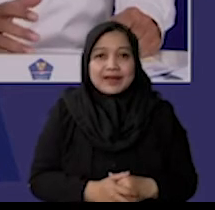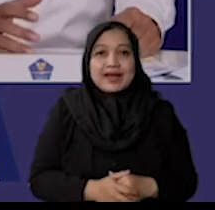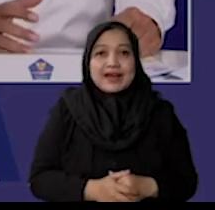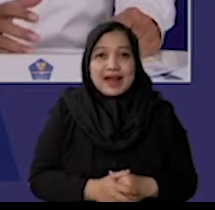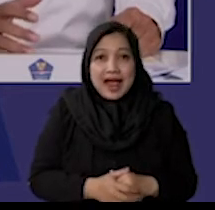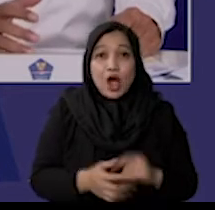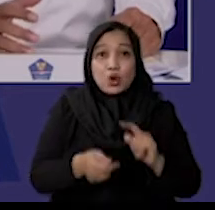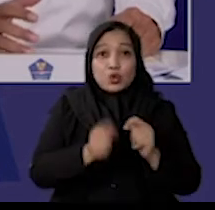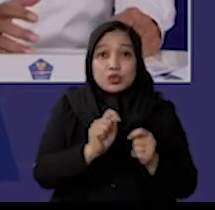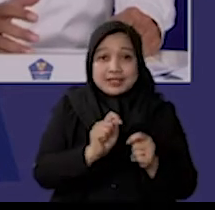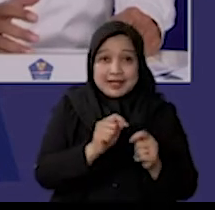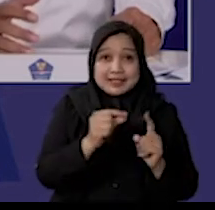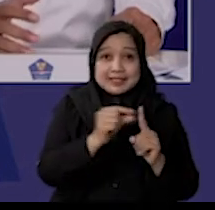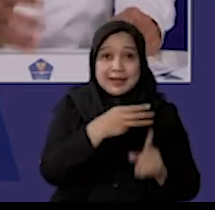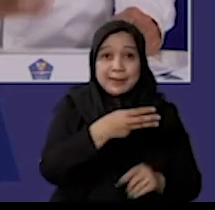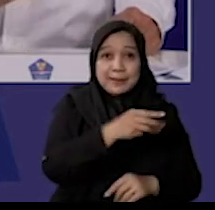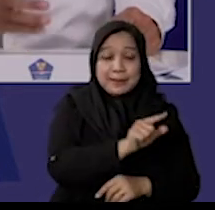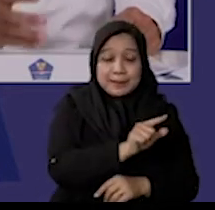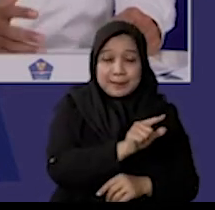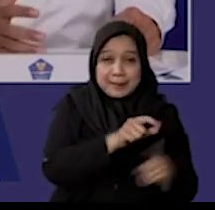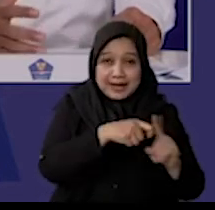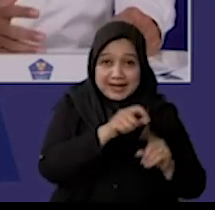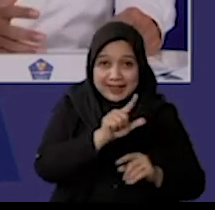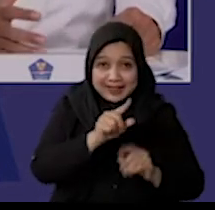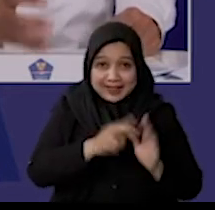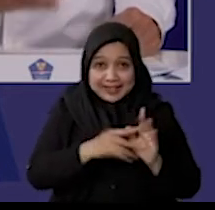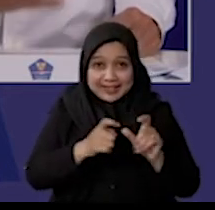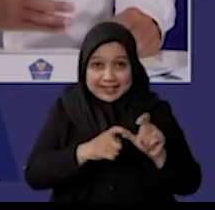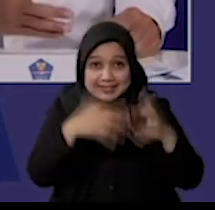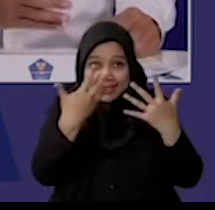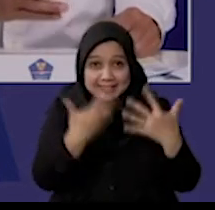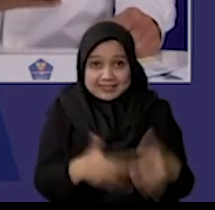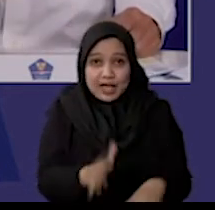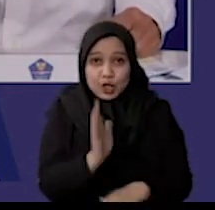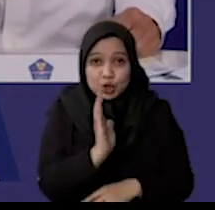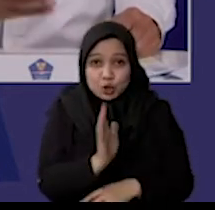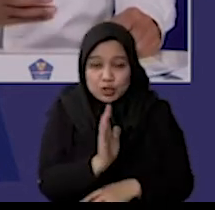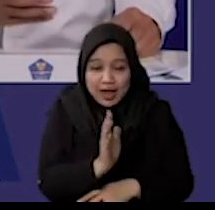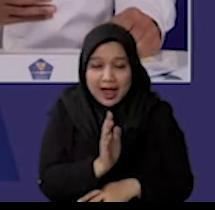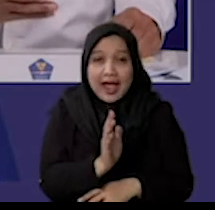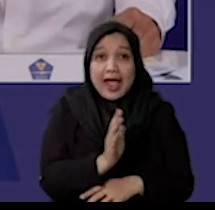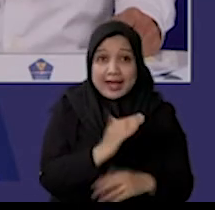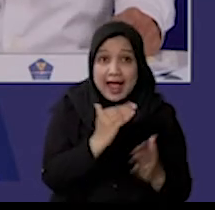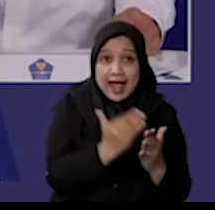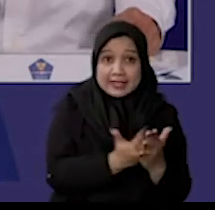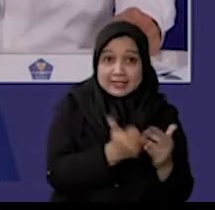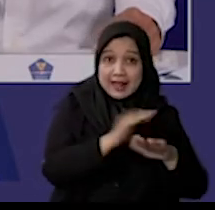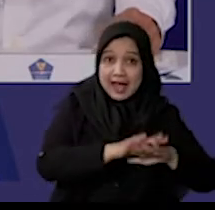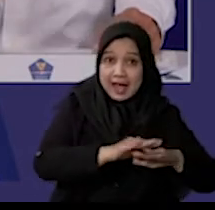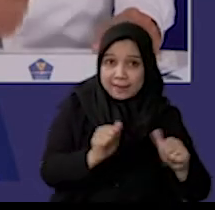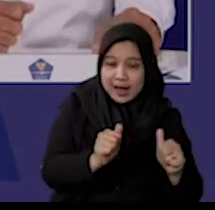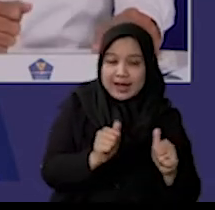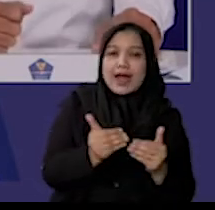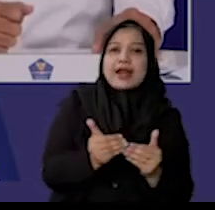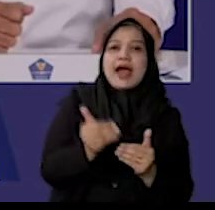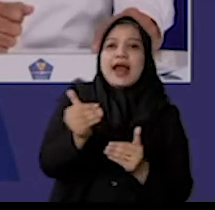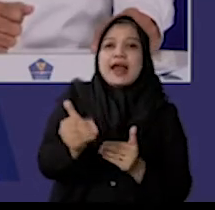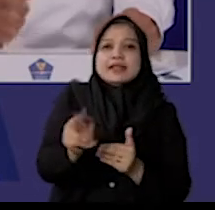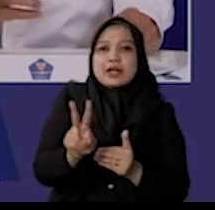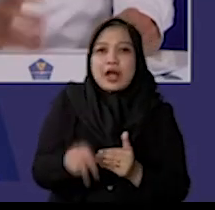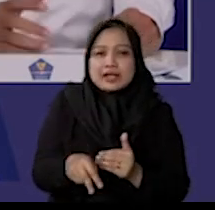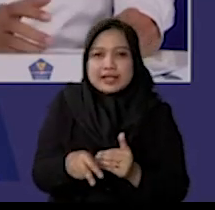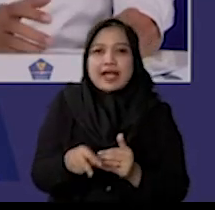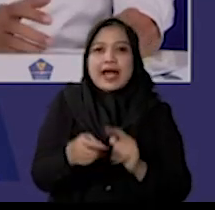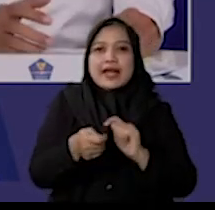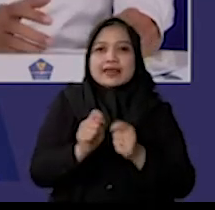proses uji preklinis ini nanti tuntas, maka baru dan hasilnya aman, maka baru dilanjutkan dengan